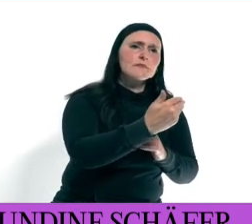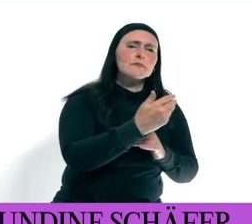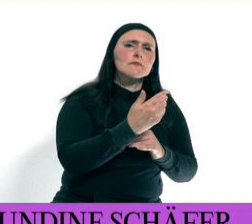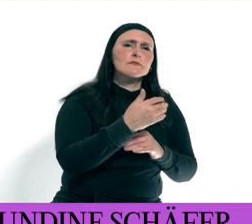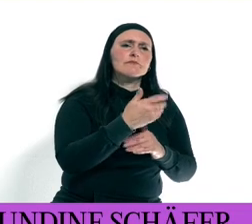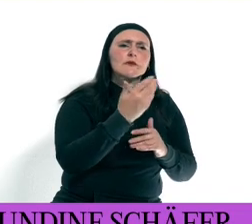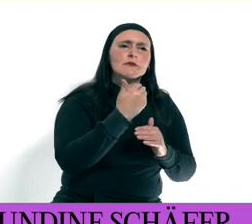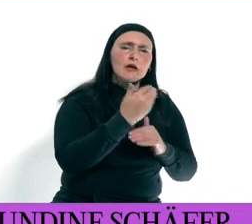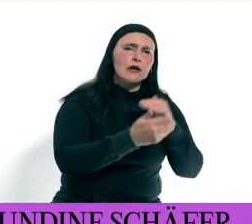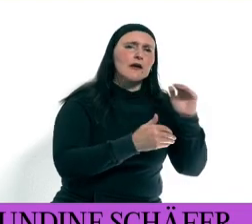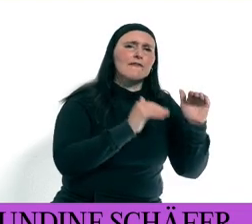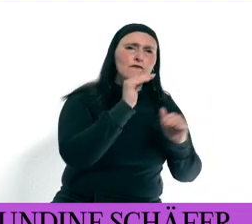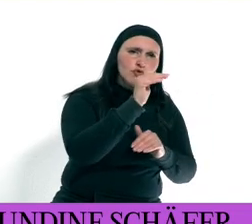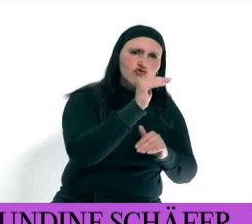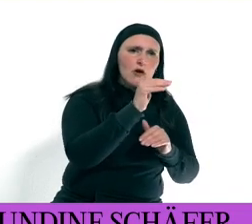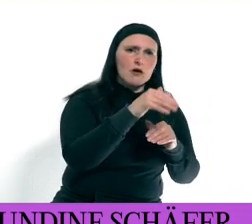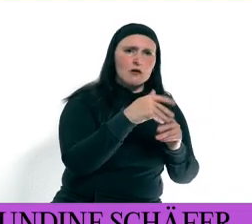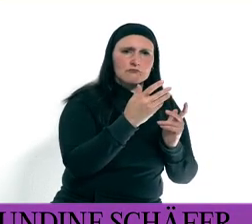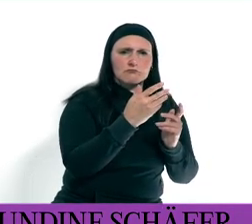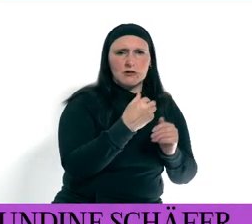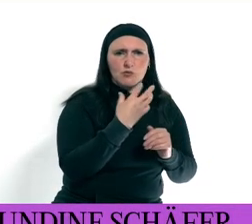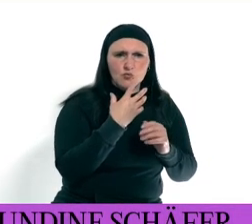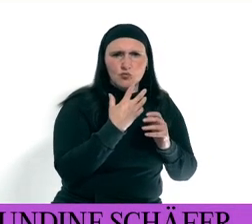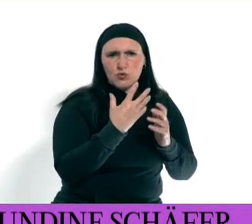Aber wir arbeiten dran.